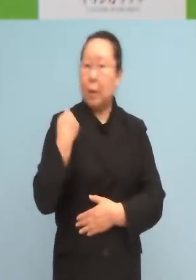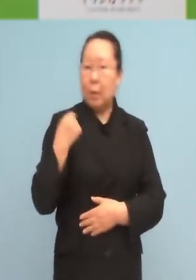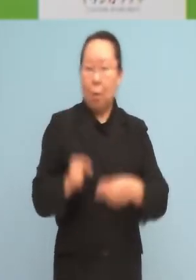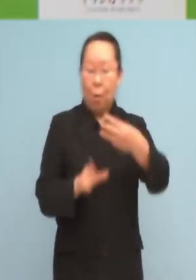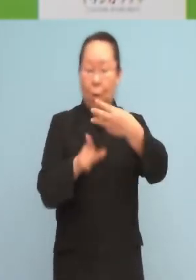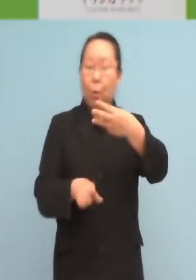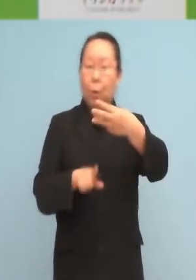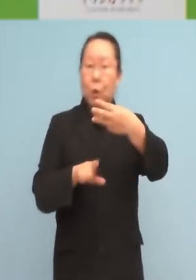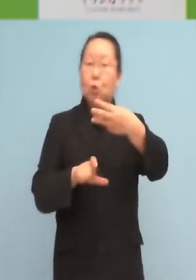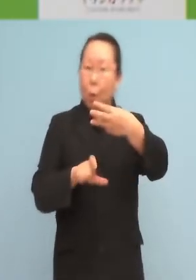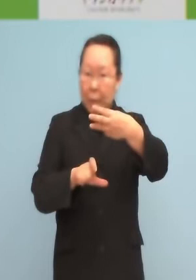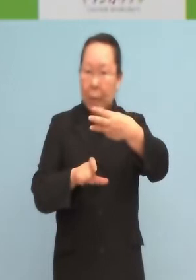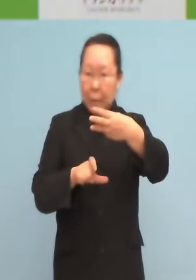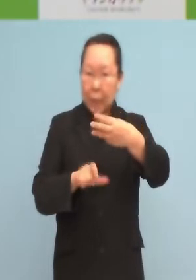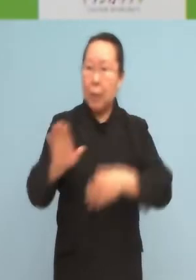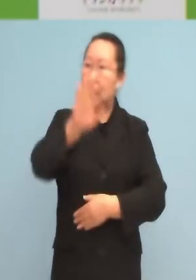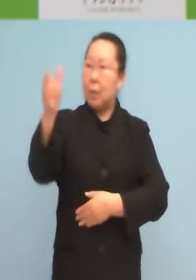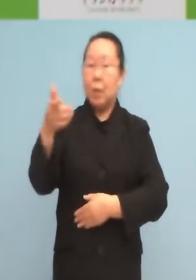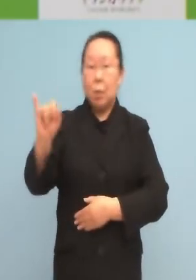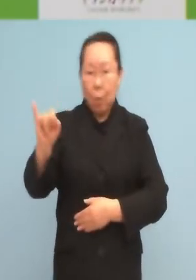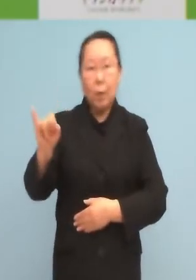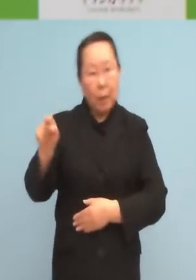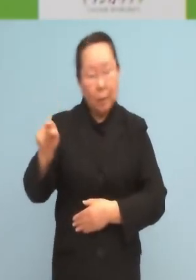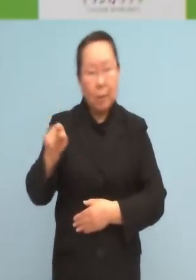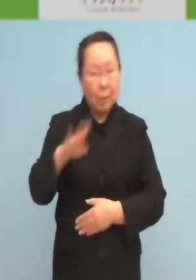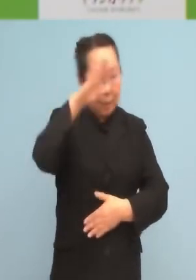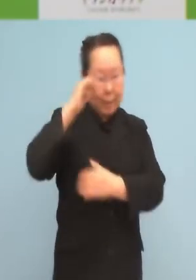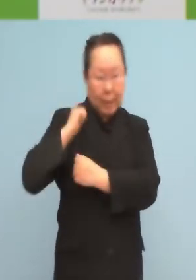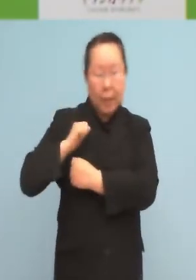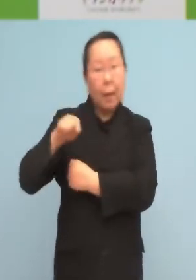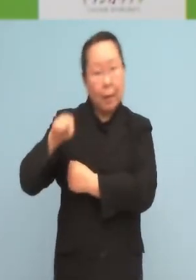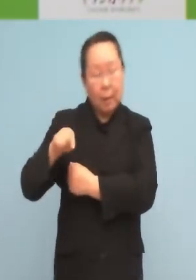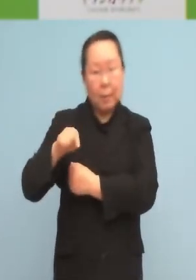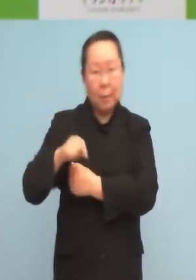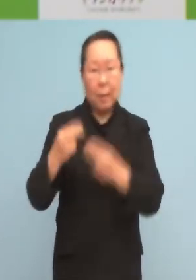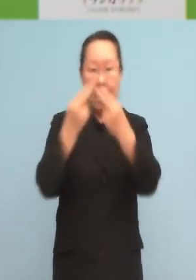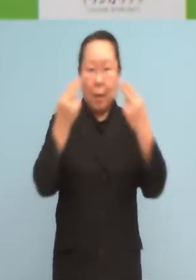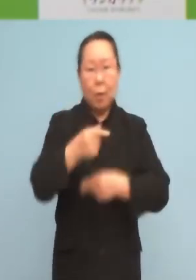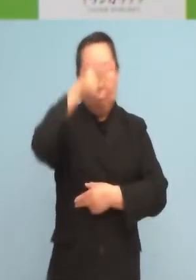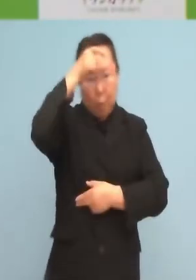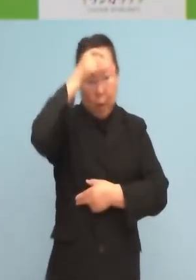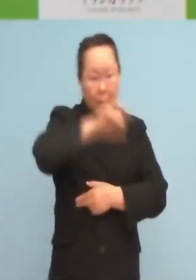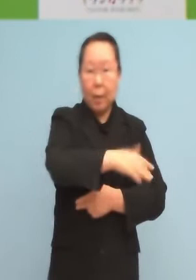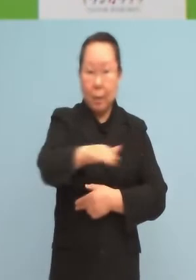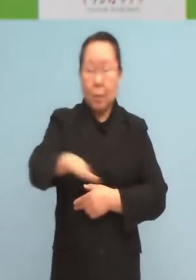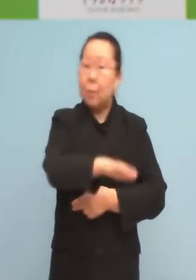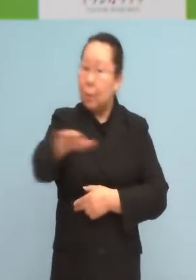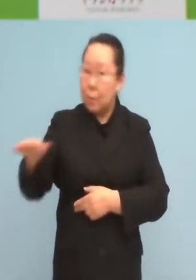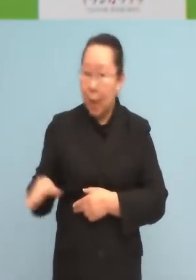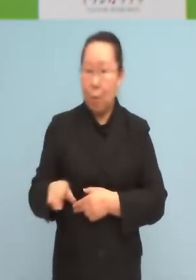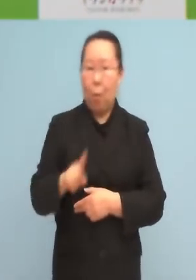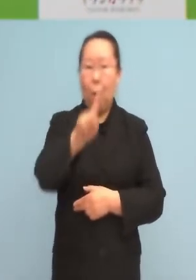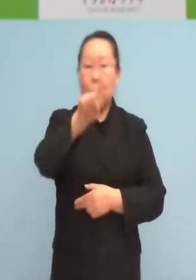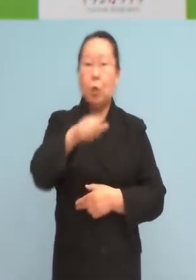15日に、気象台、自衛隊、道 道警察など18の関係機